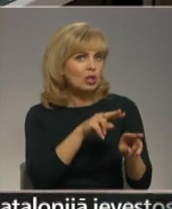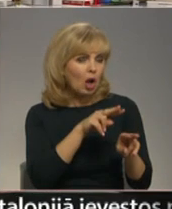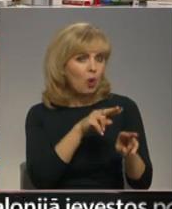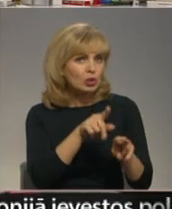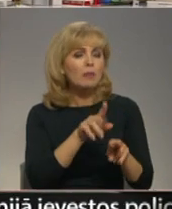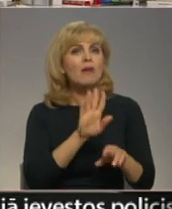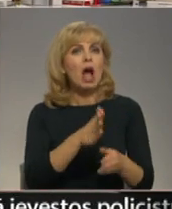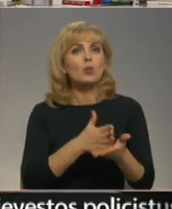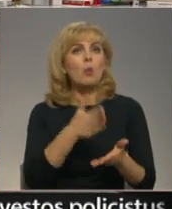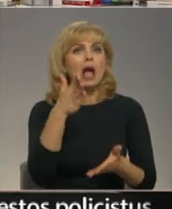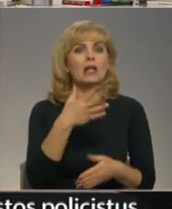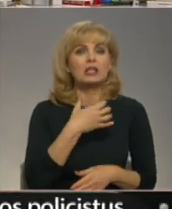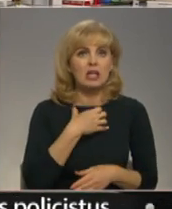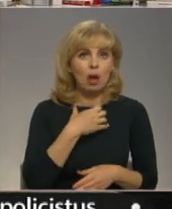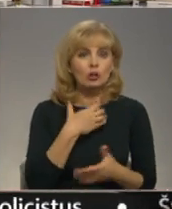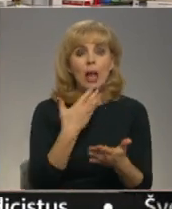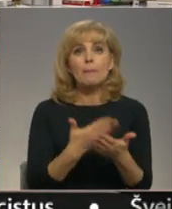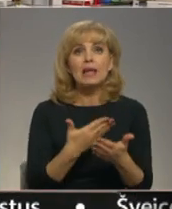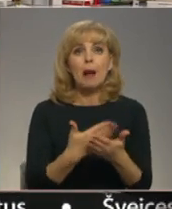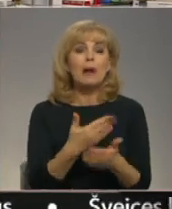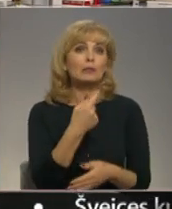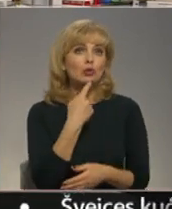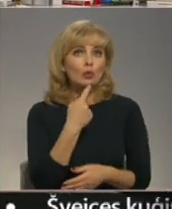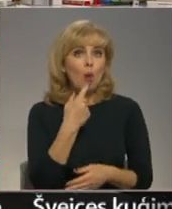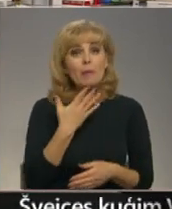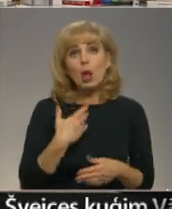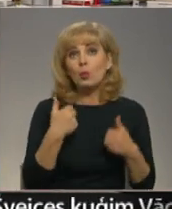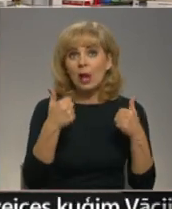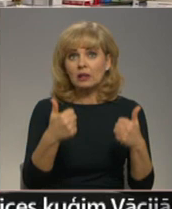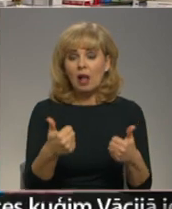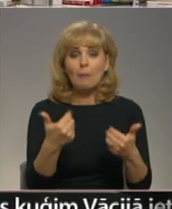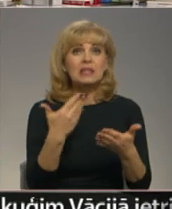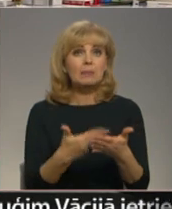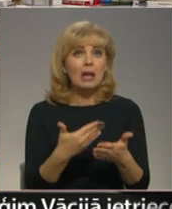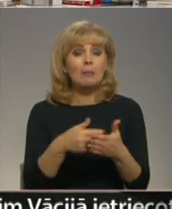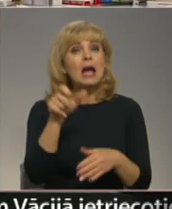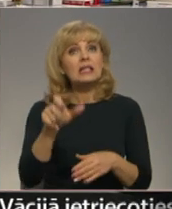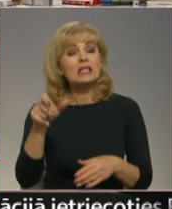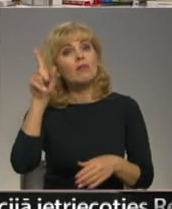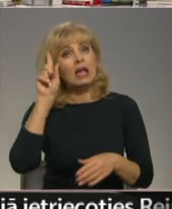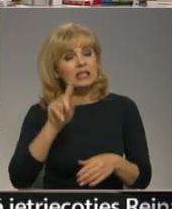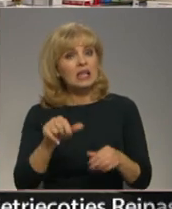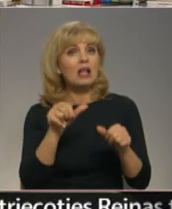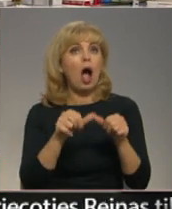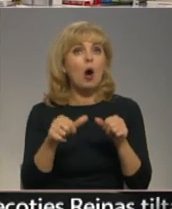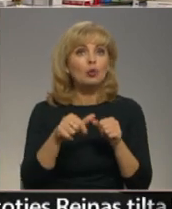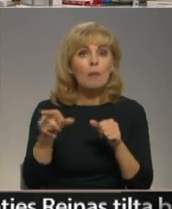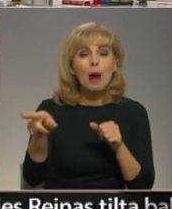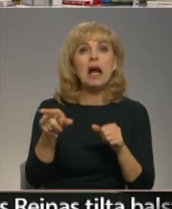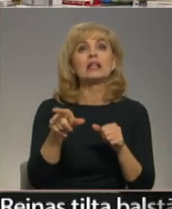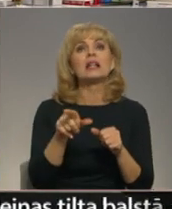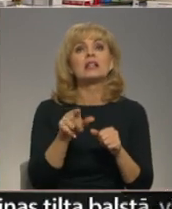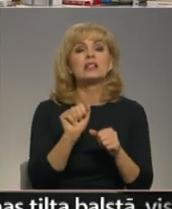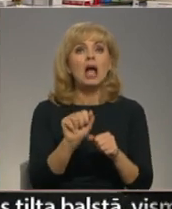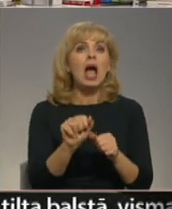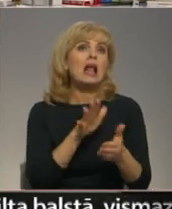saslimšanām. Piemēram, Somija ir kā ļoti labs piemērs, kur cilvēki zina par antibiotiku pārāk biežas